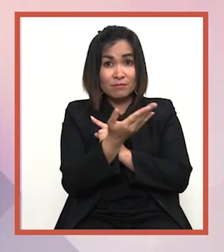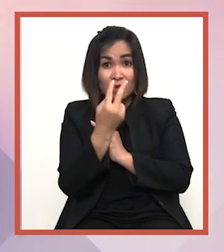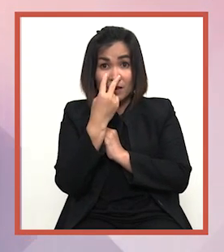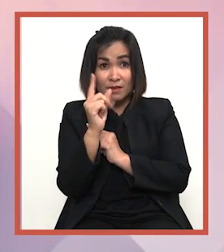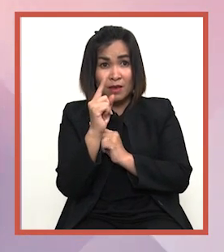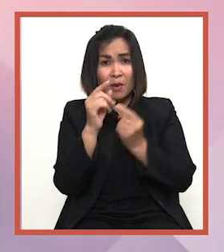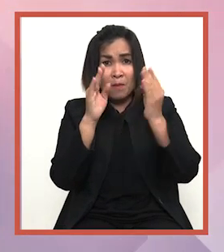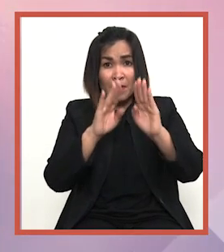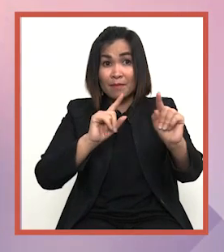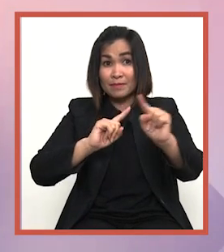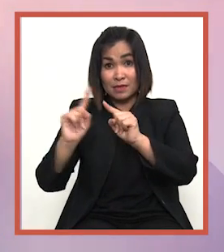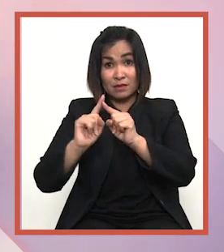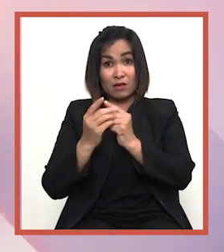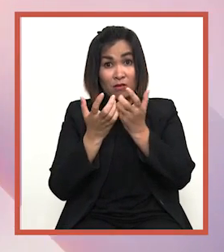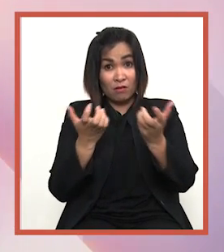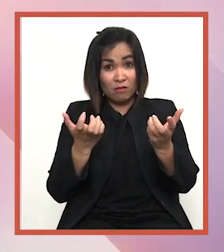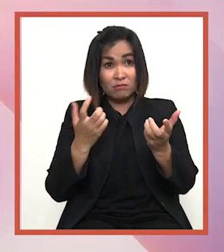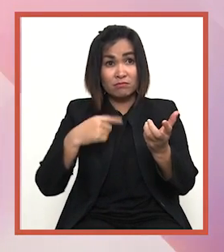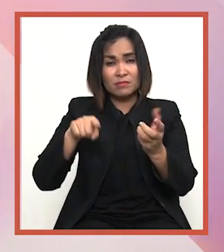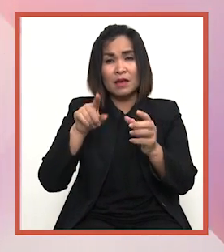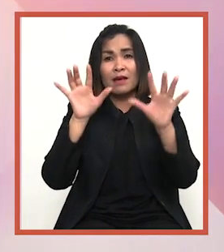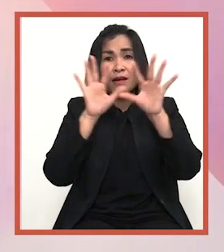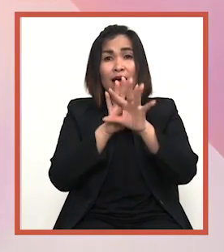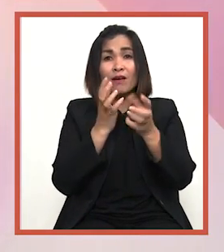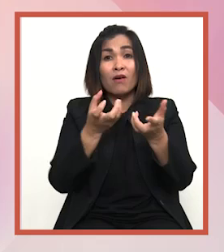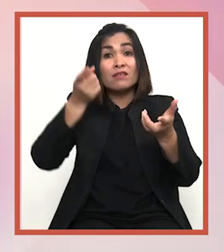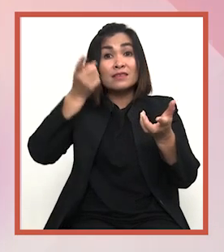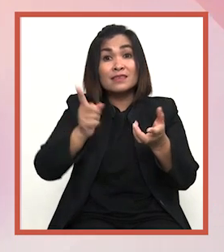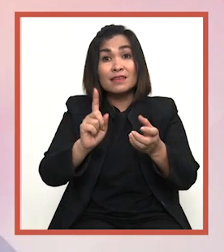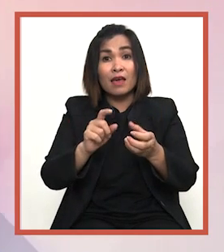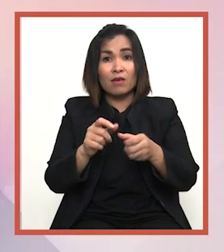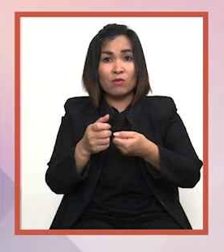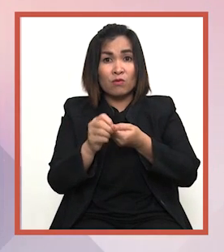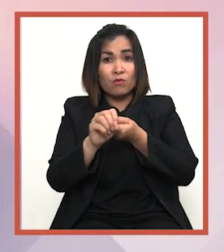จะเห็นรูปทรงนะครับต่างๆนะครับเป็นรูปทรงเสมือนจริงนะครับของไฟฉาย